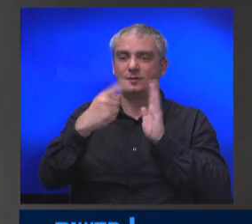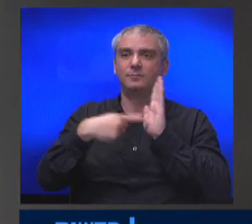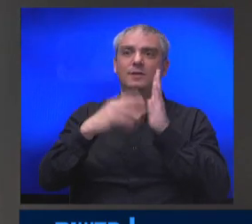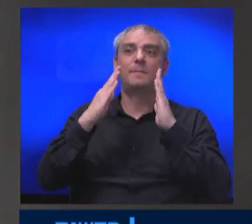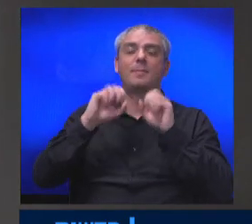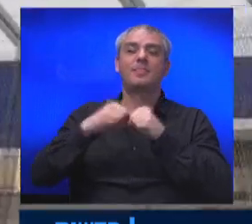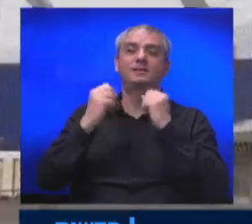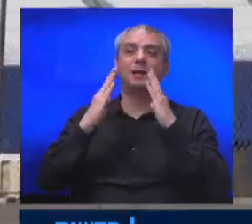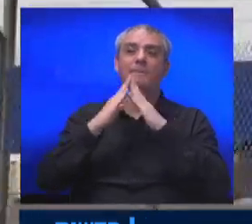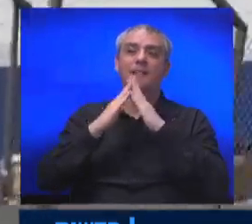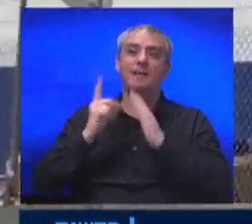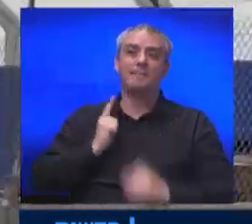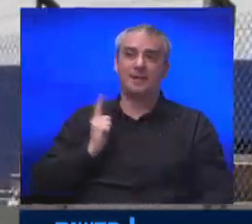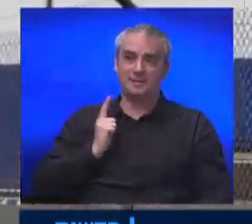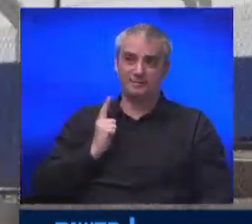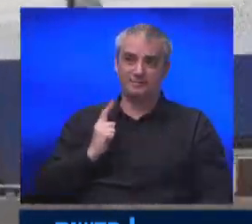לבתים פרטיים.